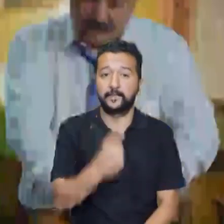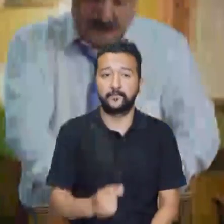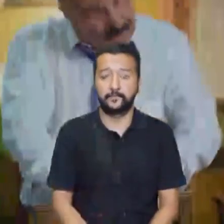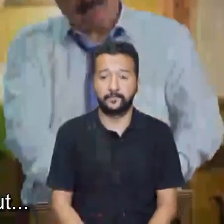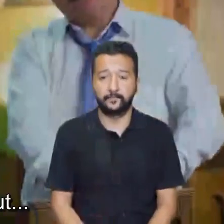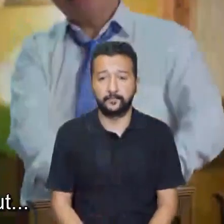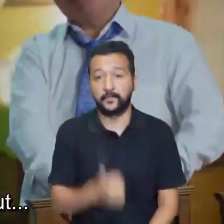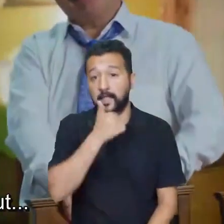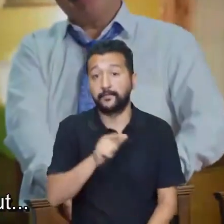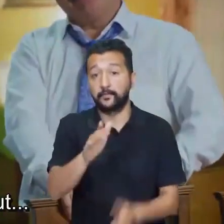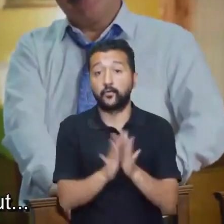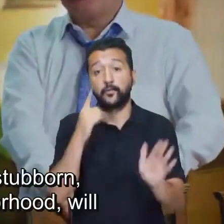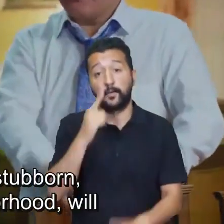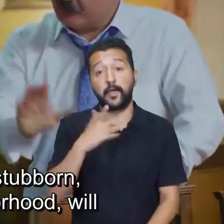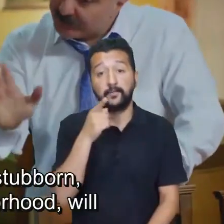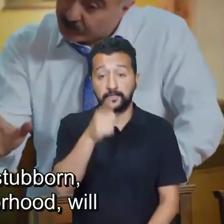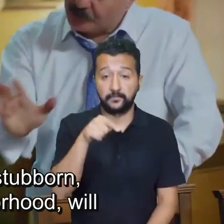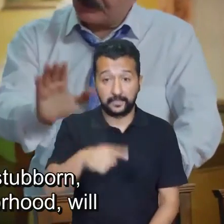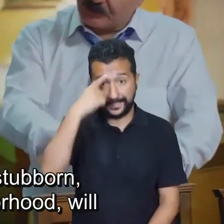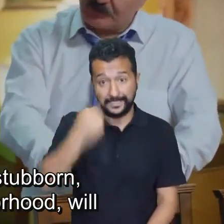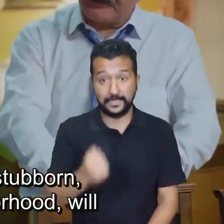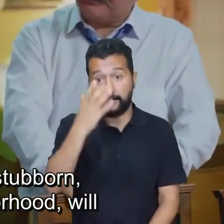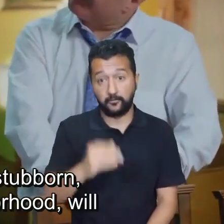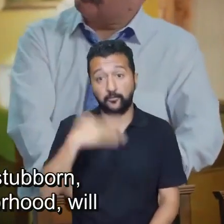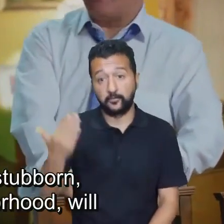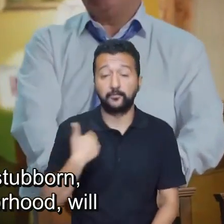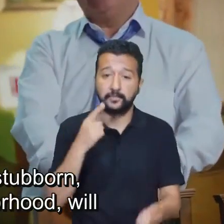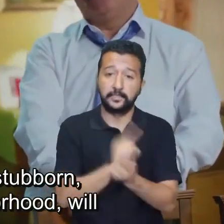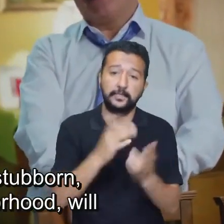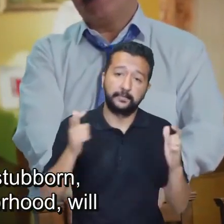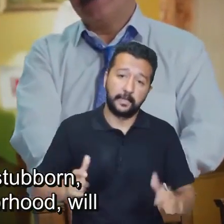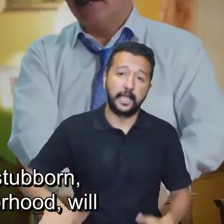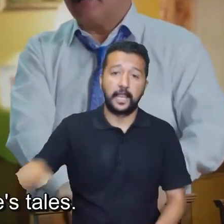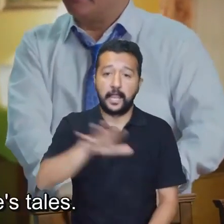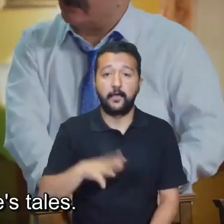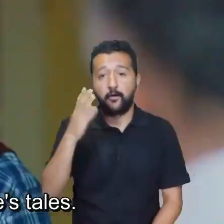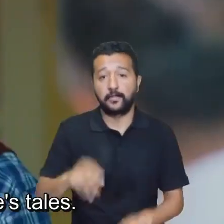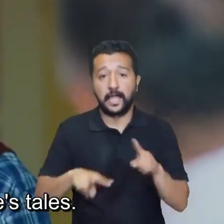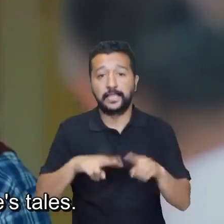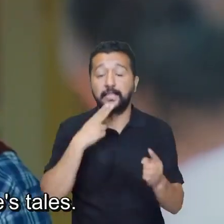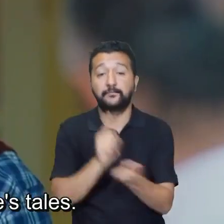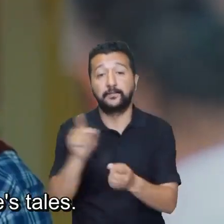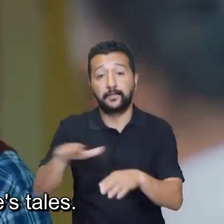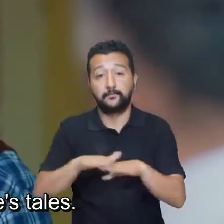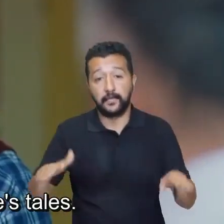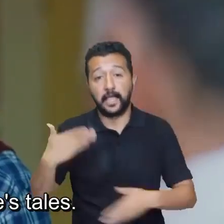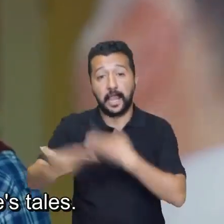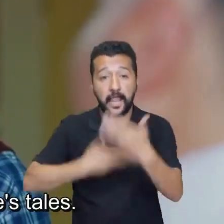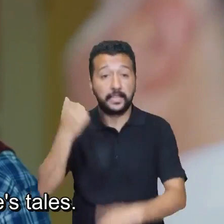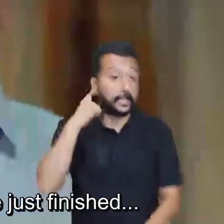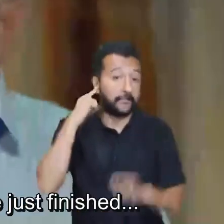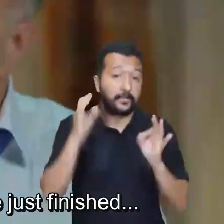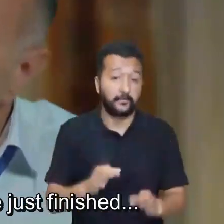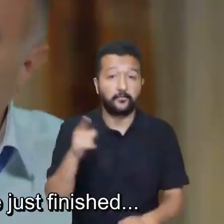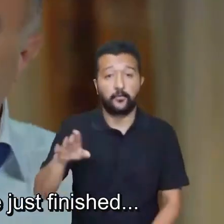diye. Abicim kusura bakma ama sen de bu inat olduktan sonra biz de mahalleli olarak Adile Hanım'ın masallarını dinlemeye devam